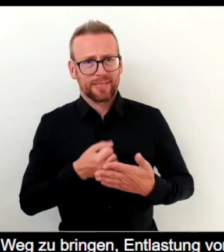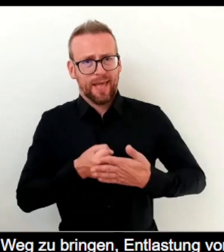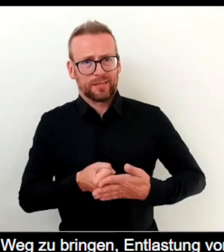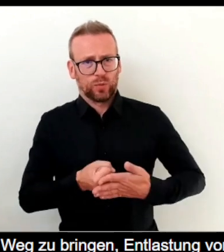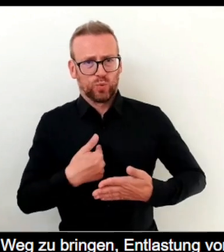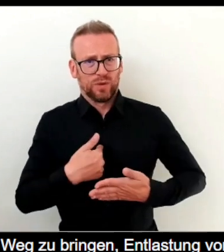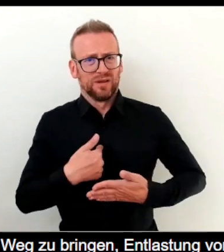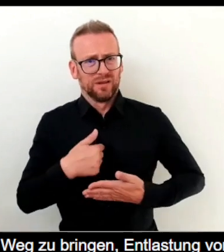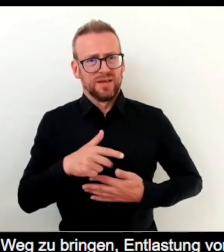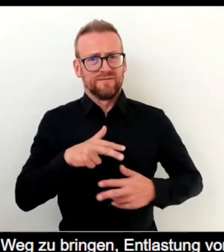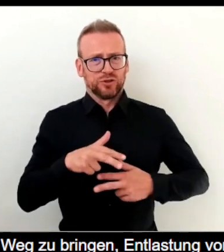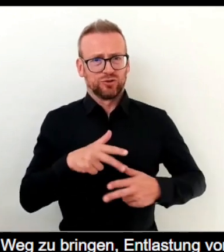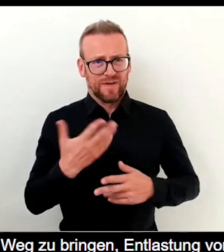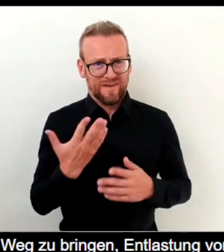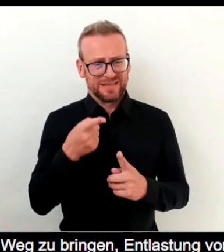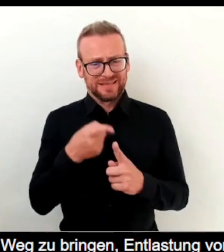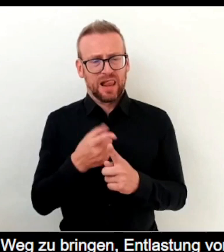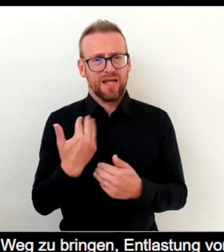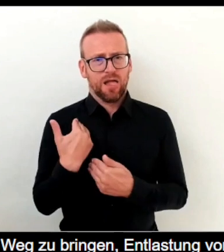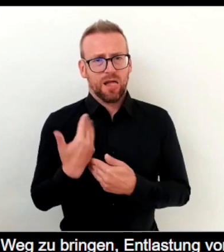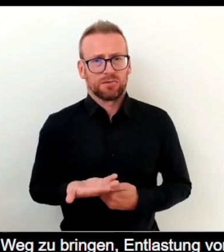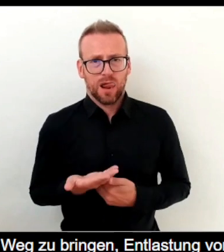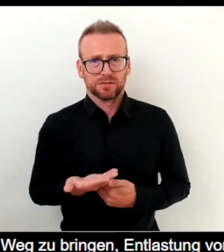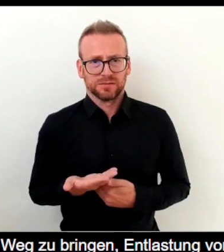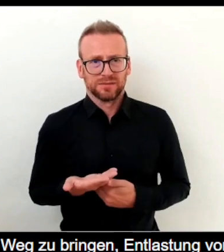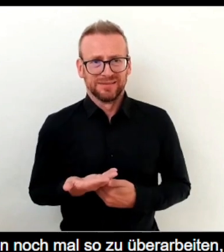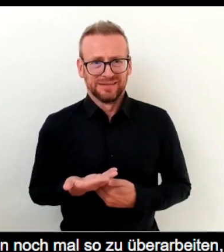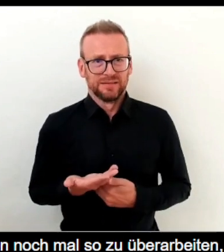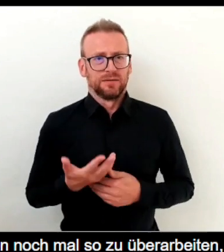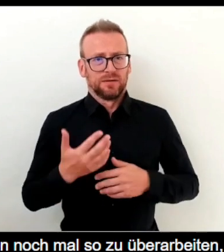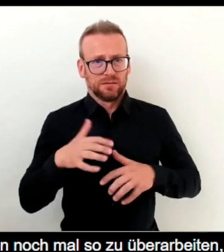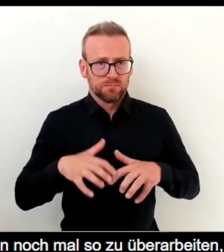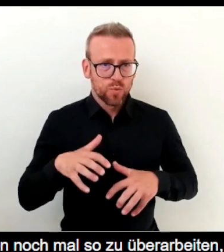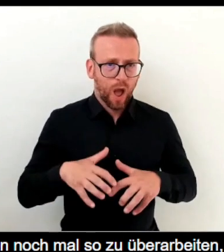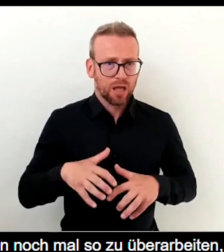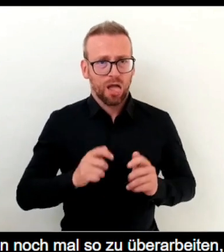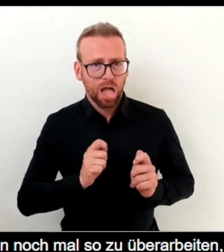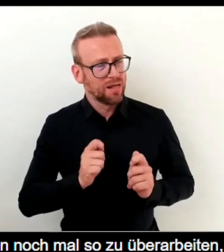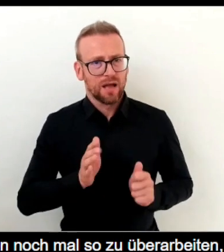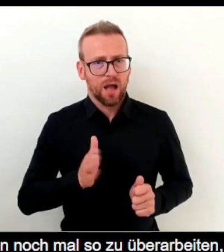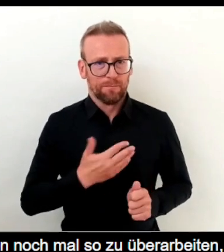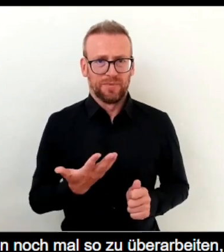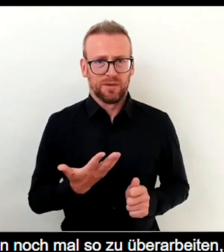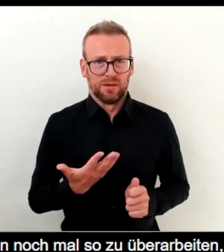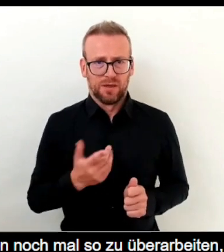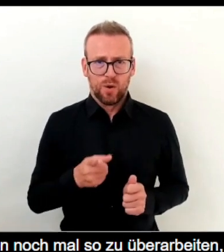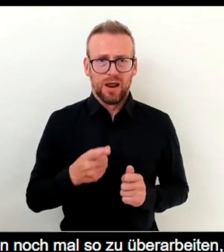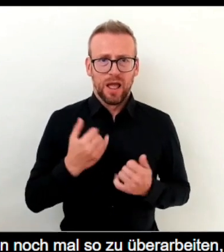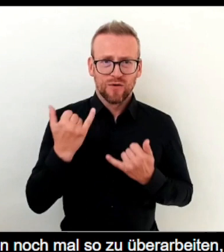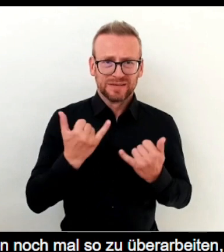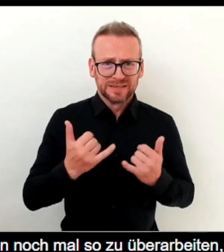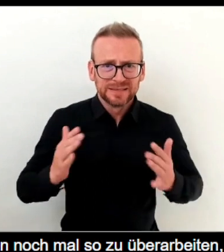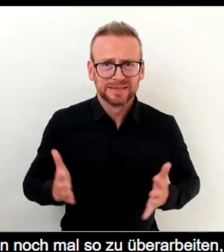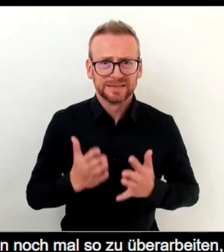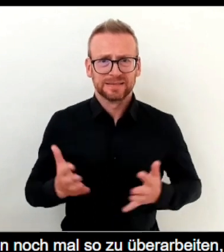Problem. Das wird übrigens in ganz Europa dann zu so ähnlichen Problemen führen wie in Deutschland. Und was für uns ganz klar ist, auch hier kann die Bundesregierung